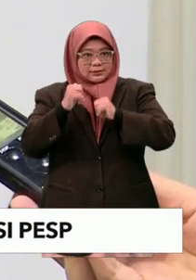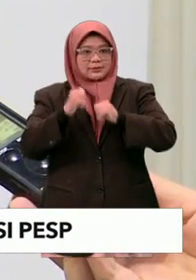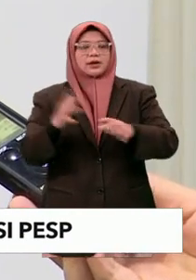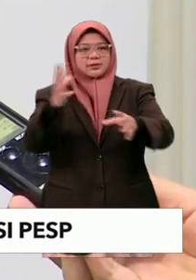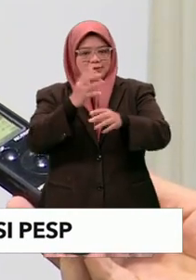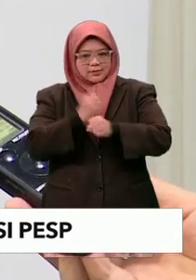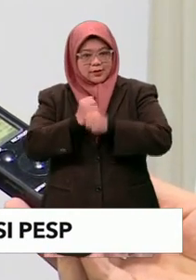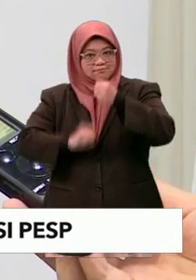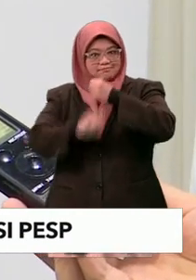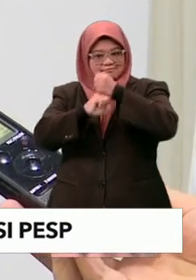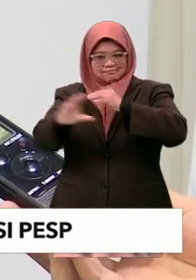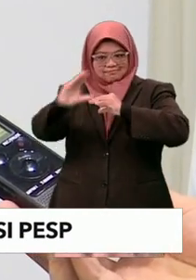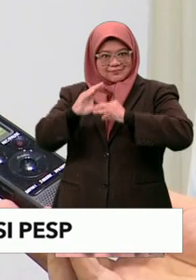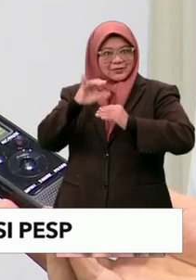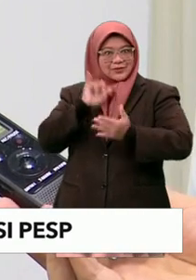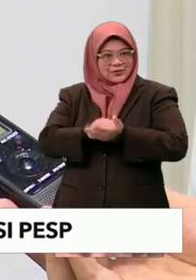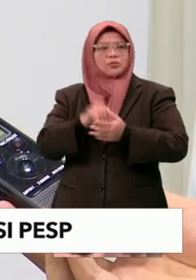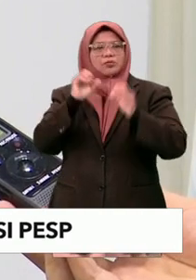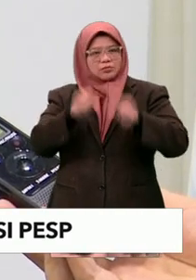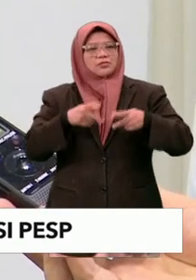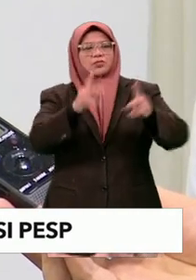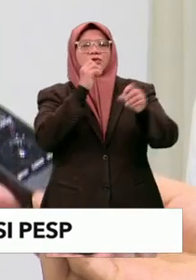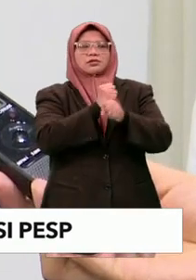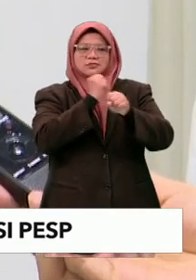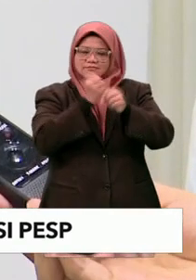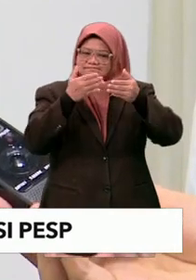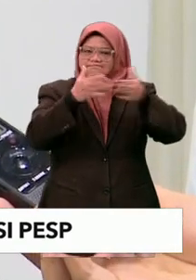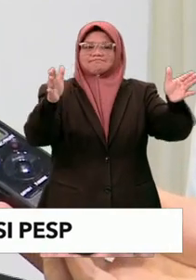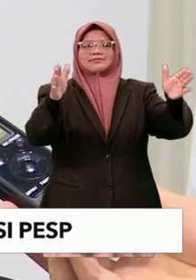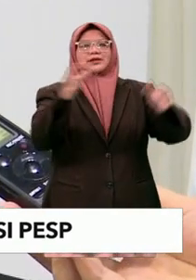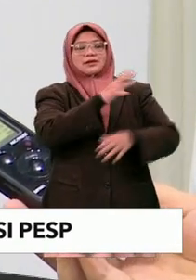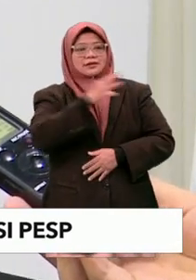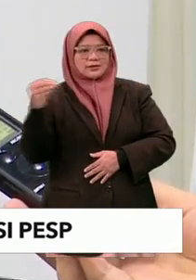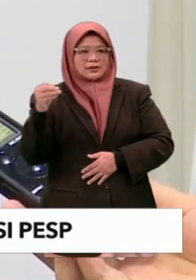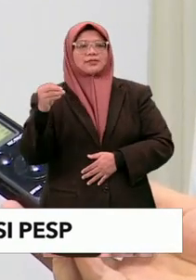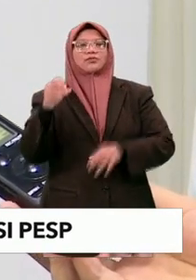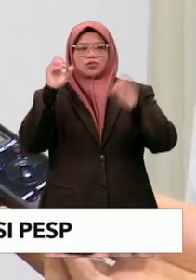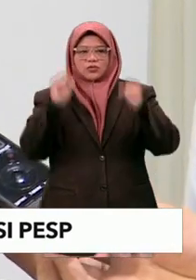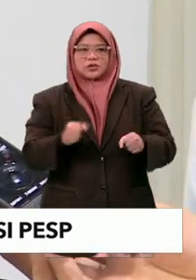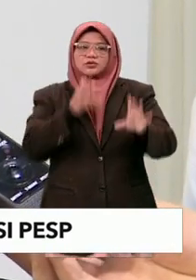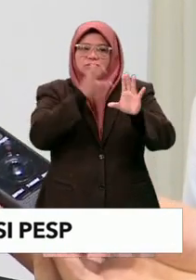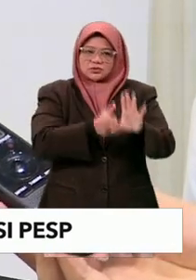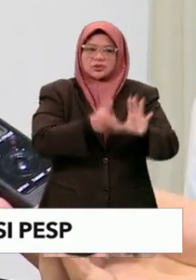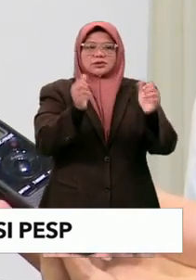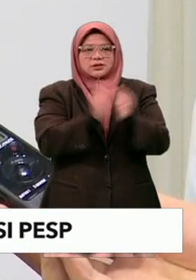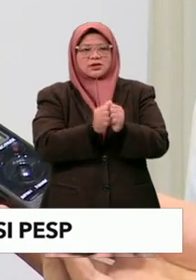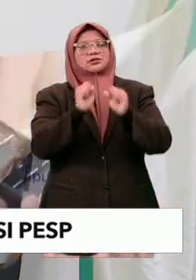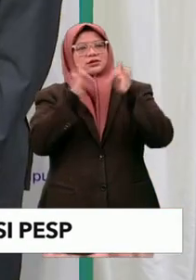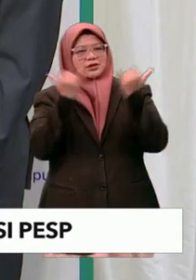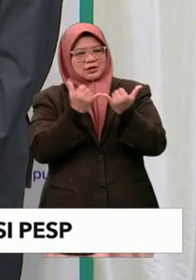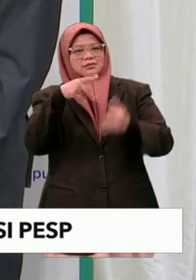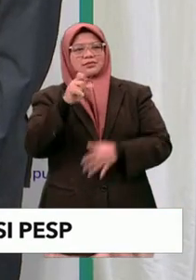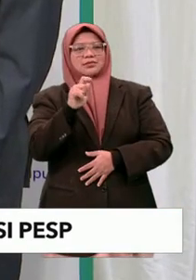dapat tajaan daripada Petronas ni saya dapat peluang pekerjaan yang lebih luas dan saya juga dapat menceburkan diri saya dengan syarikat